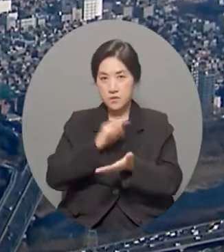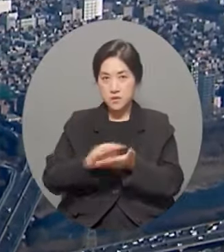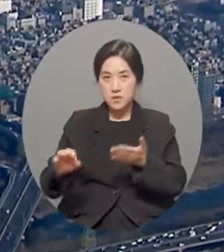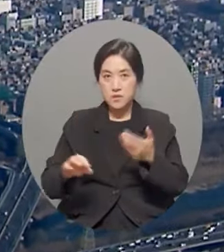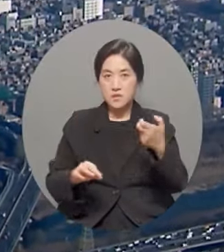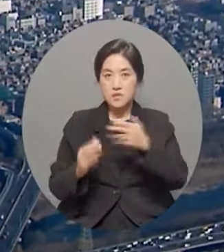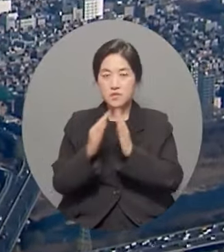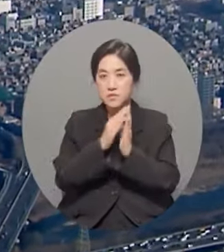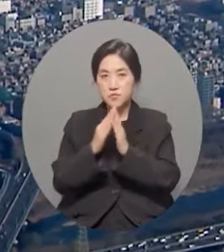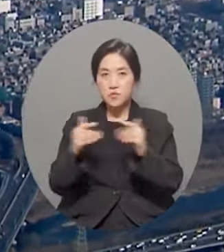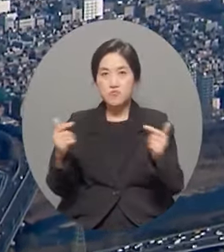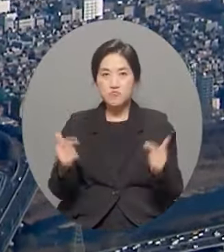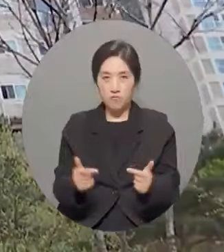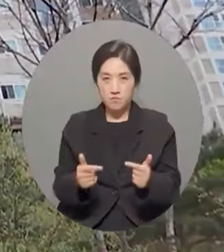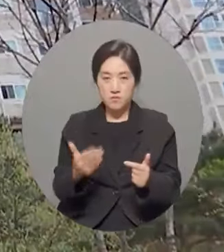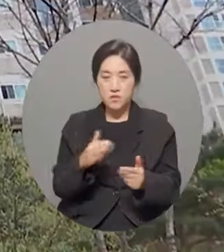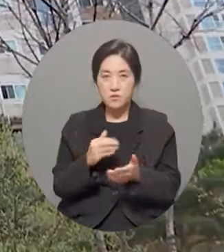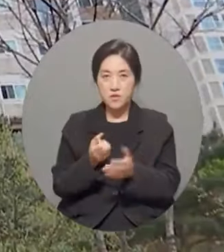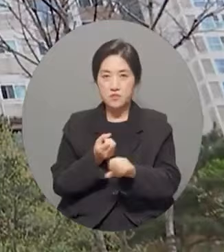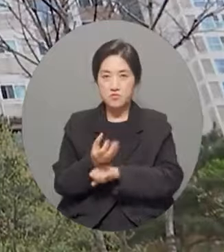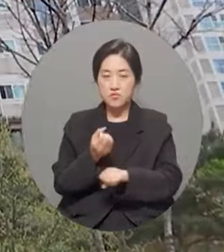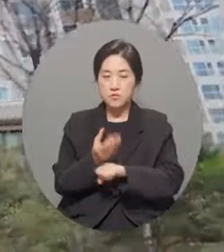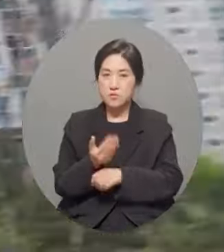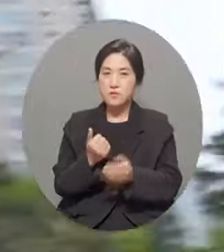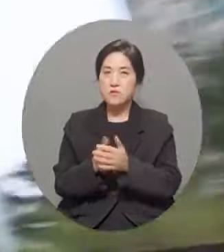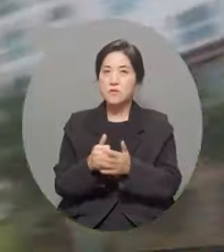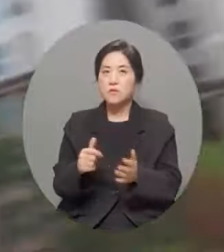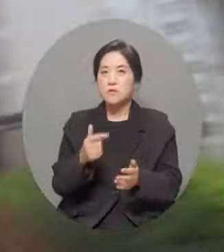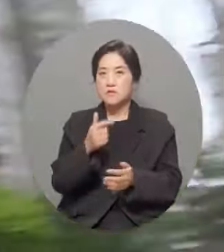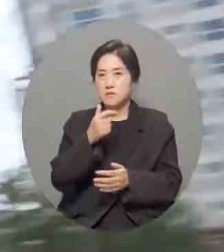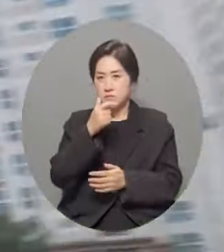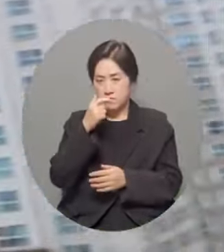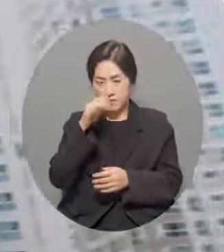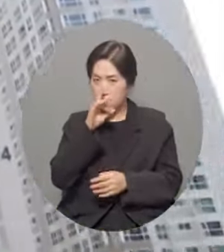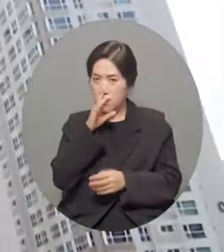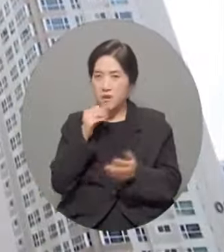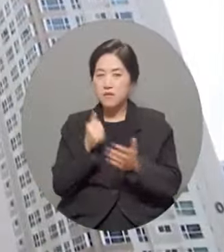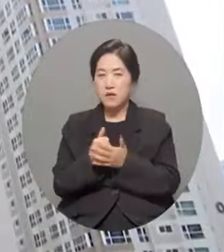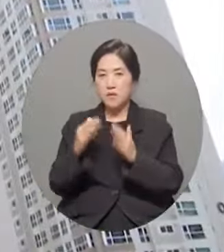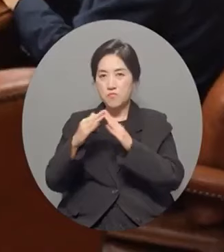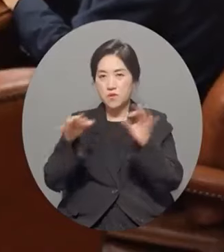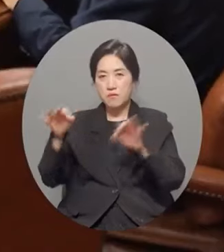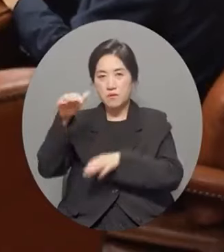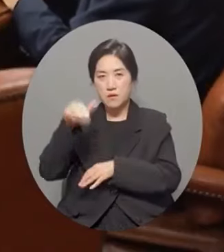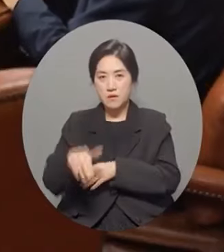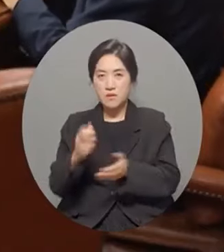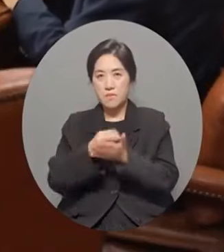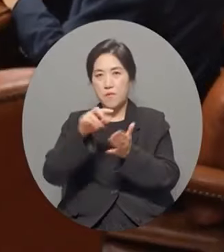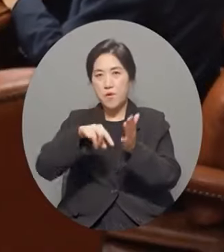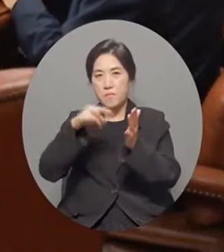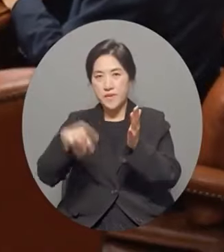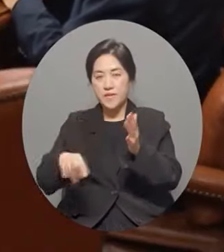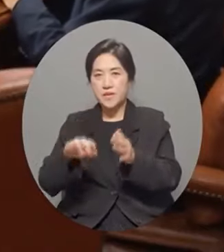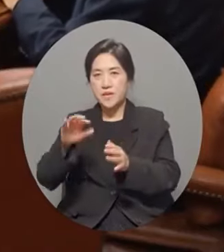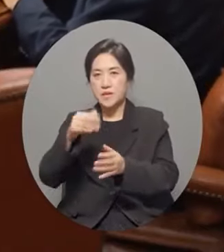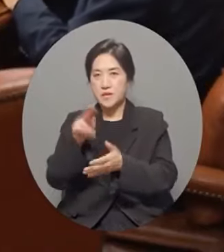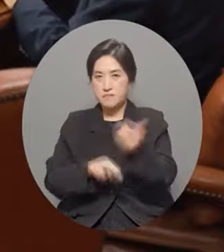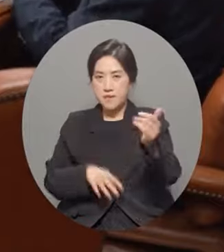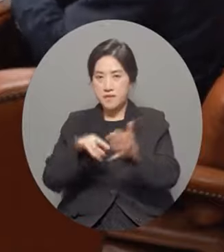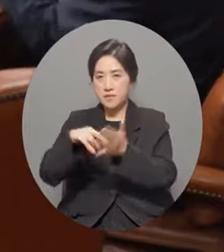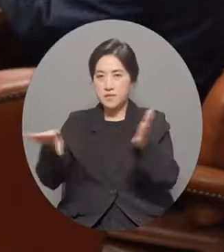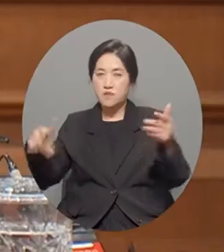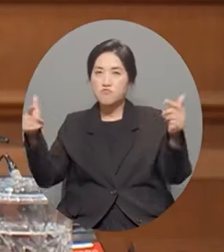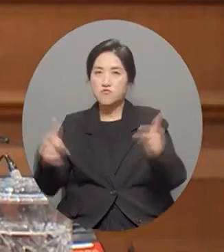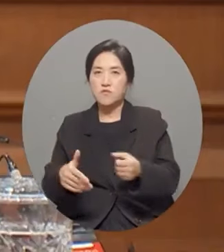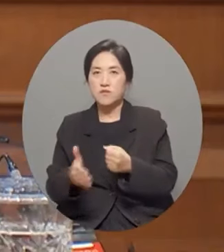70조원 가량 줄였지만 수출 부진과 부동산 경기 침체에 따른 법인세와 양도세 등 세입 감소의 영향이